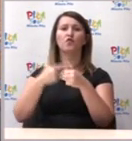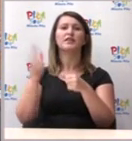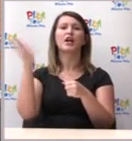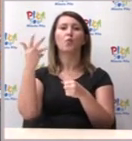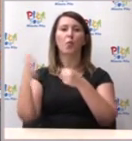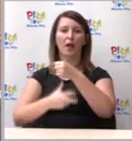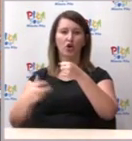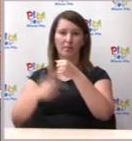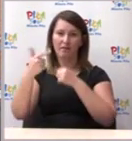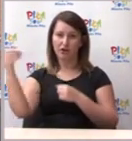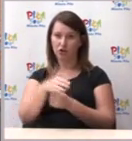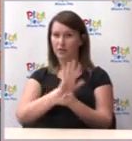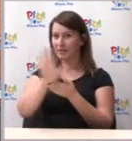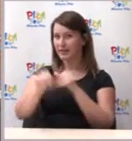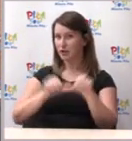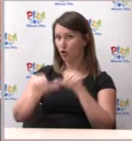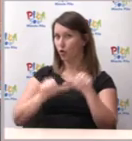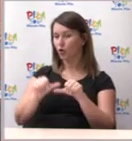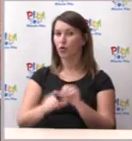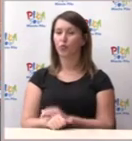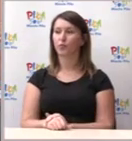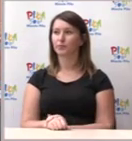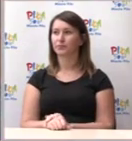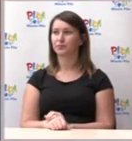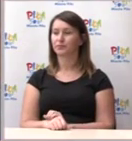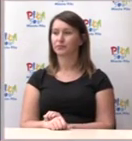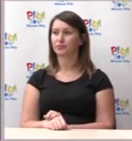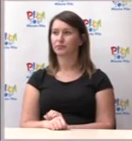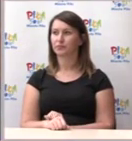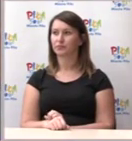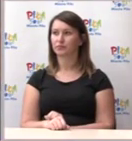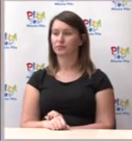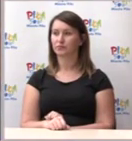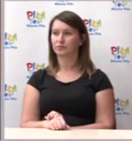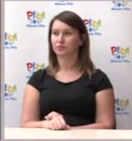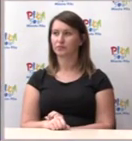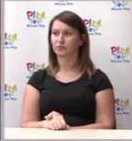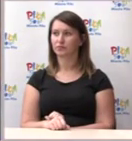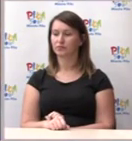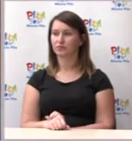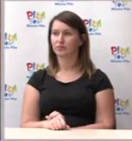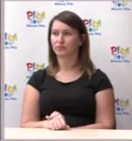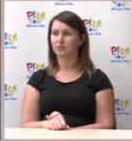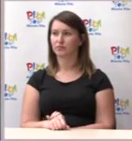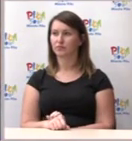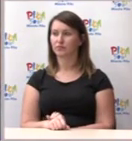sierpnia 2015 roku. Zanim odczytam podjęte uchwały, uprzedzę,